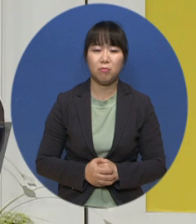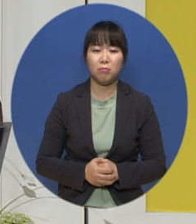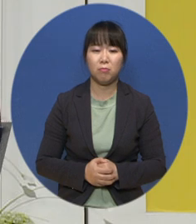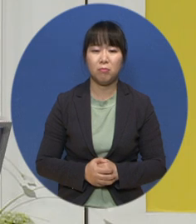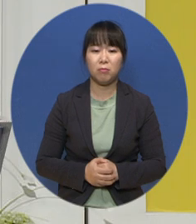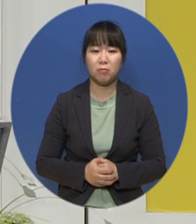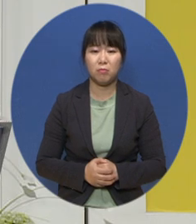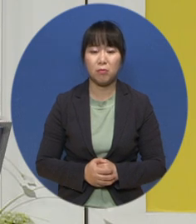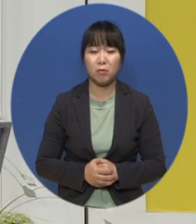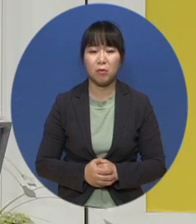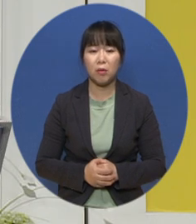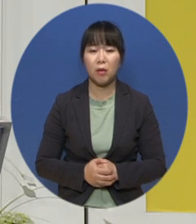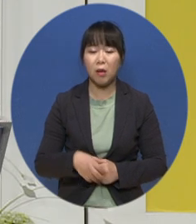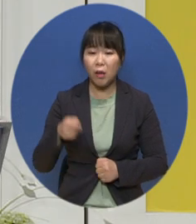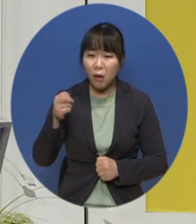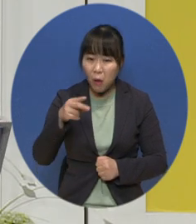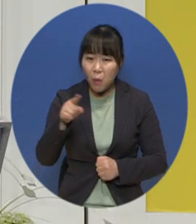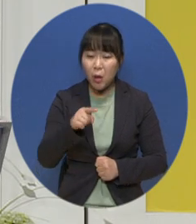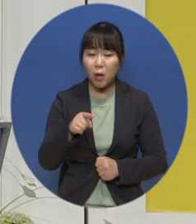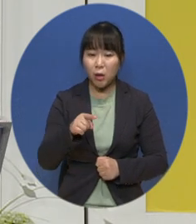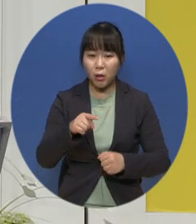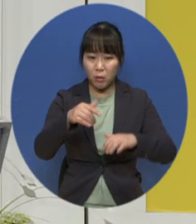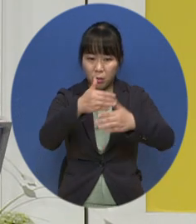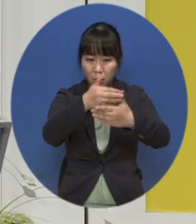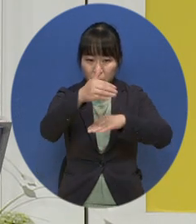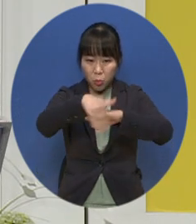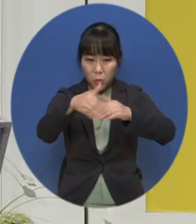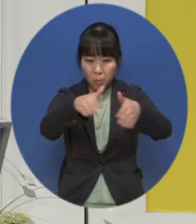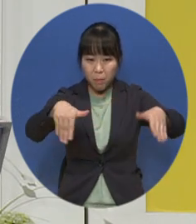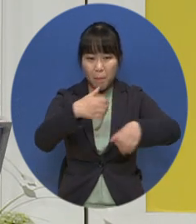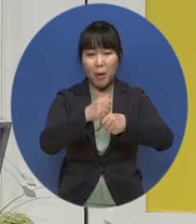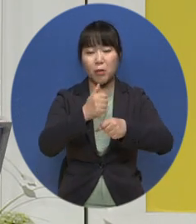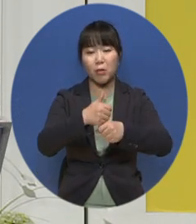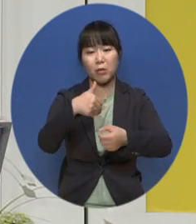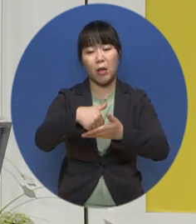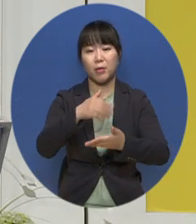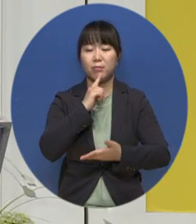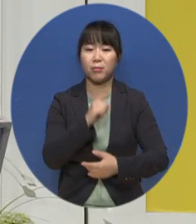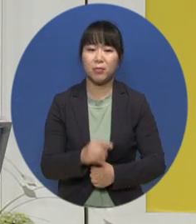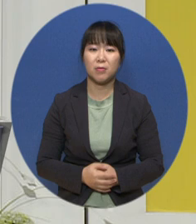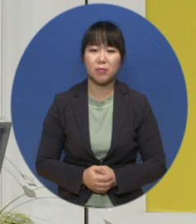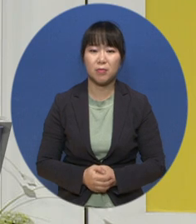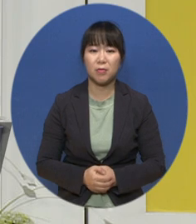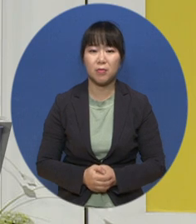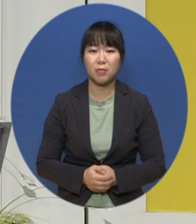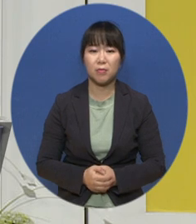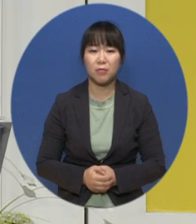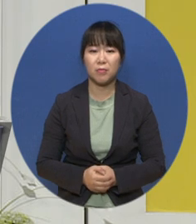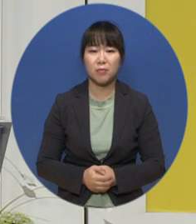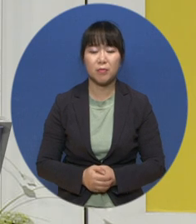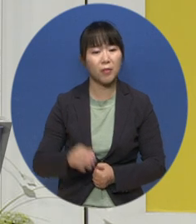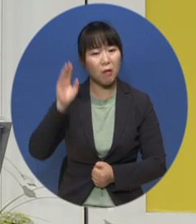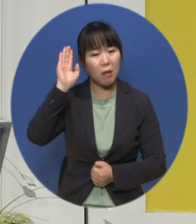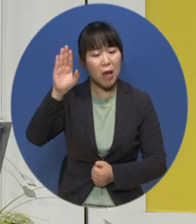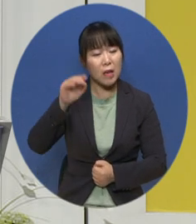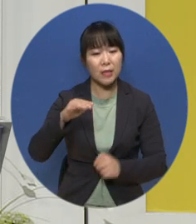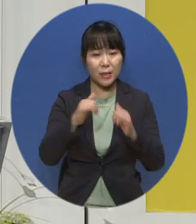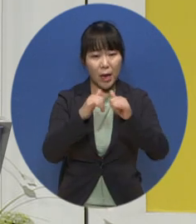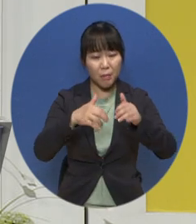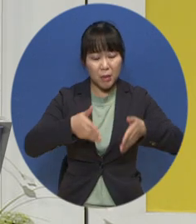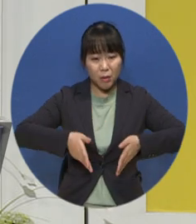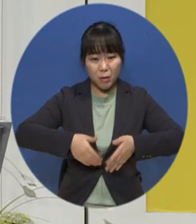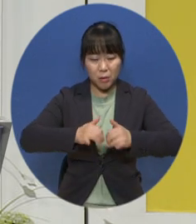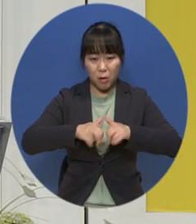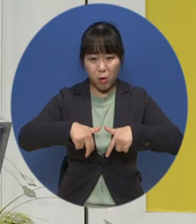신간 뭔 약하게 따가 그 교육적으로 다시 돔형 인해서 가도록 하죠 그래 그 이후에 또 인도 라던 지금 우상의 뭐